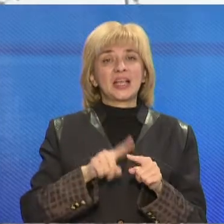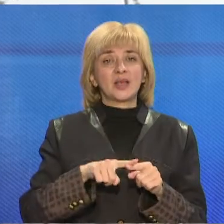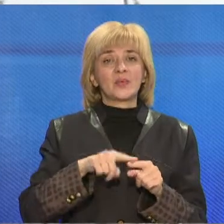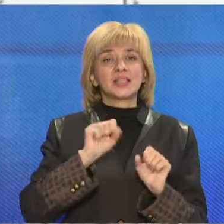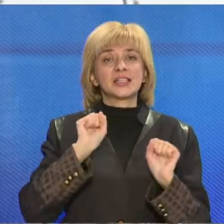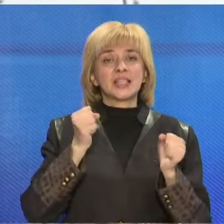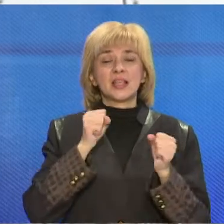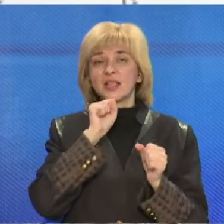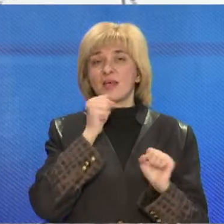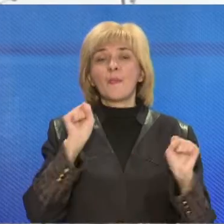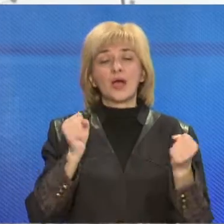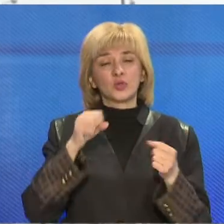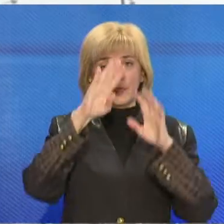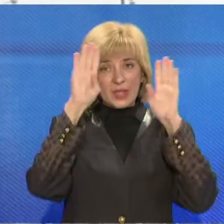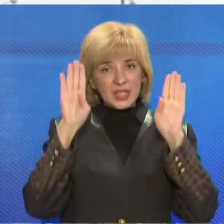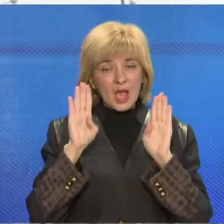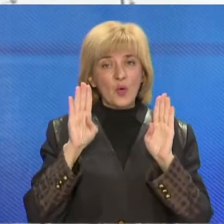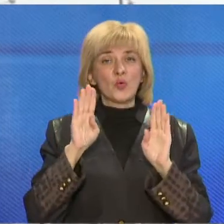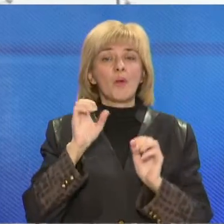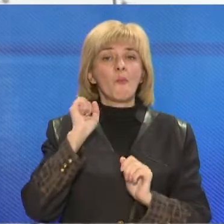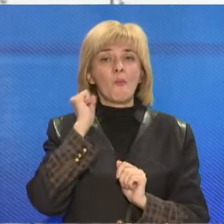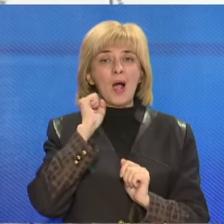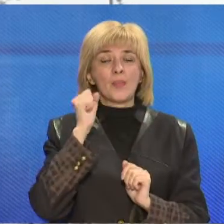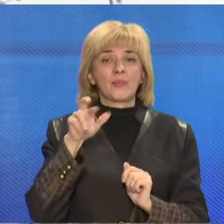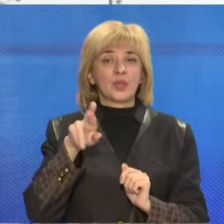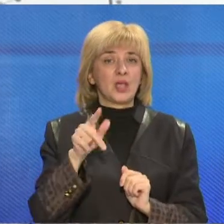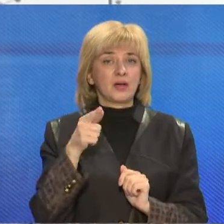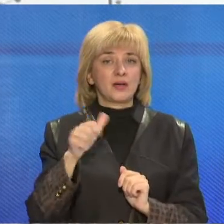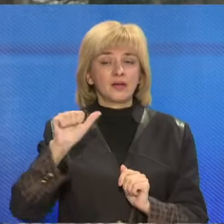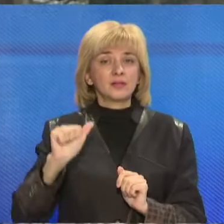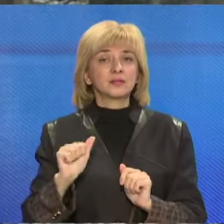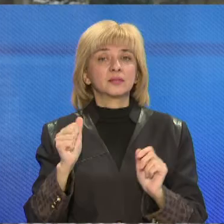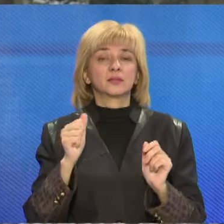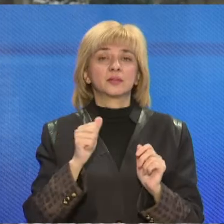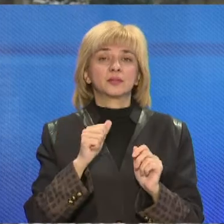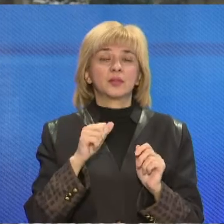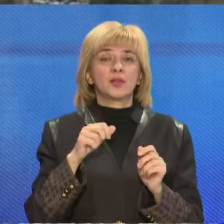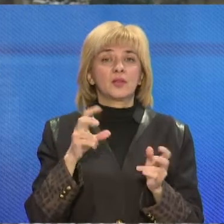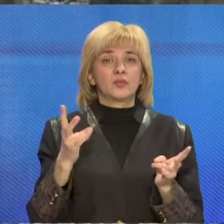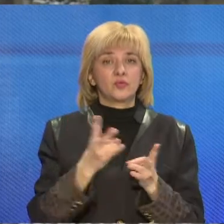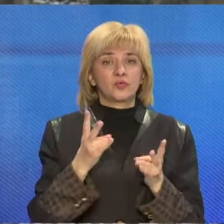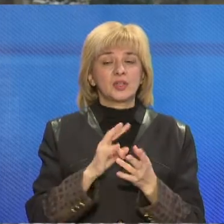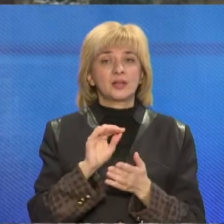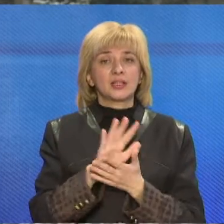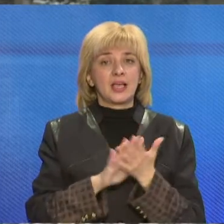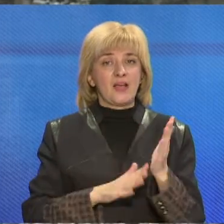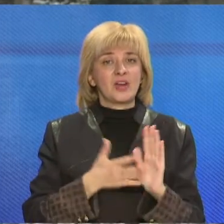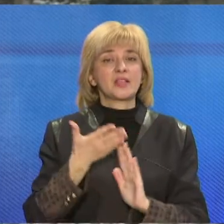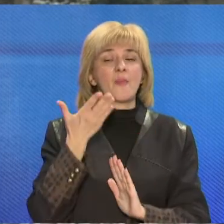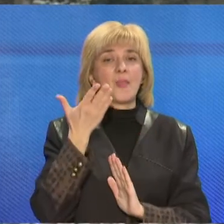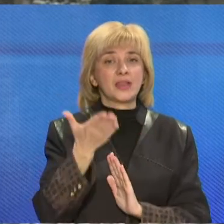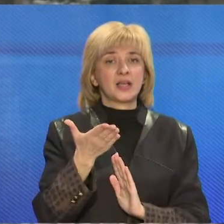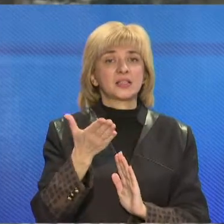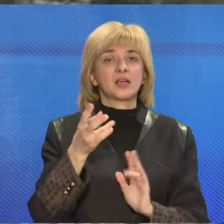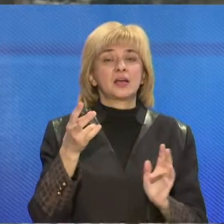Йошкам реєстрація у якості індивідуального предпримальника не потребується. А ось заявити інспекторам об наміри стати казочним